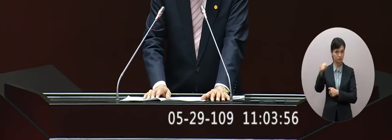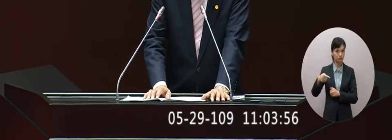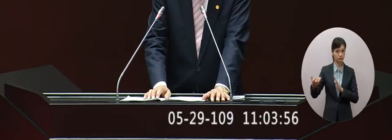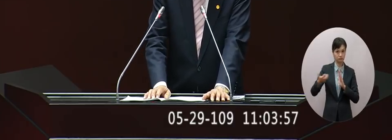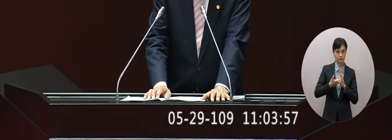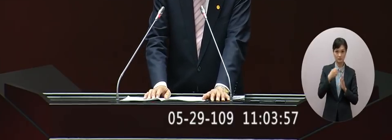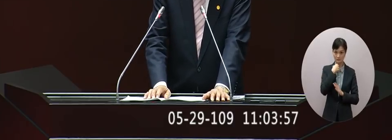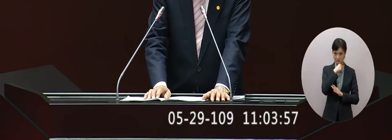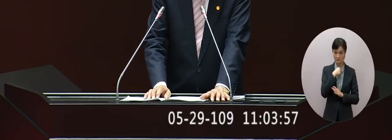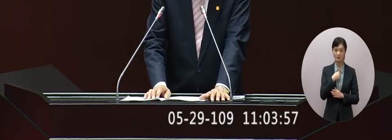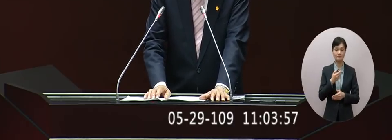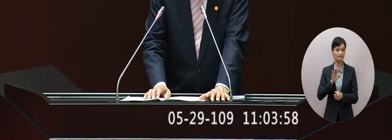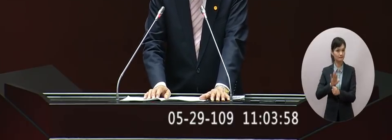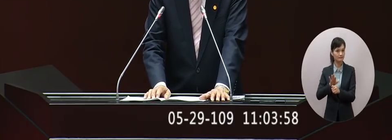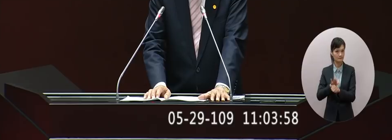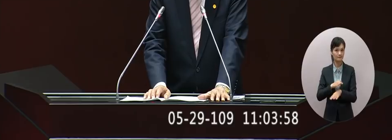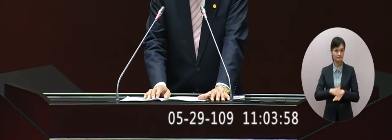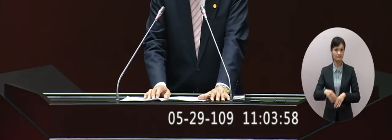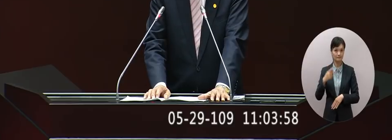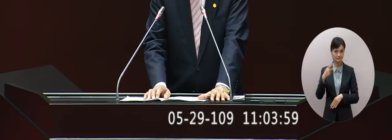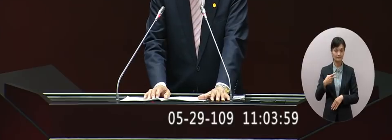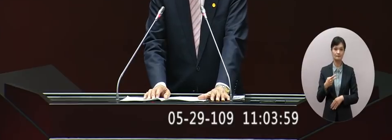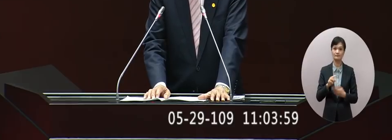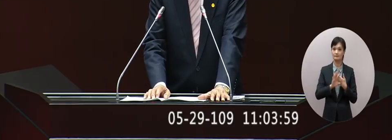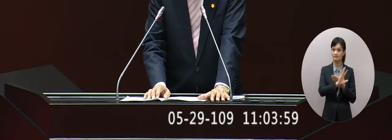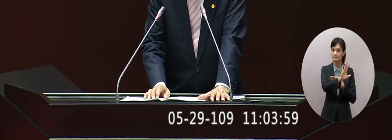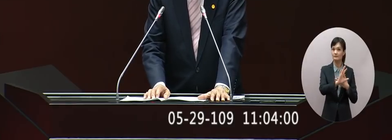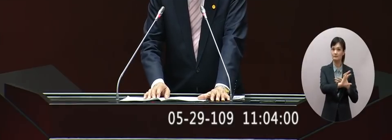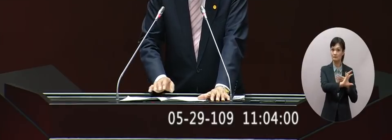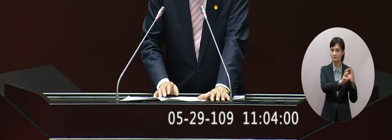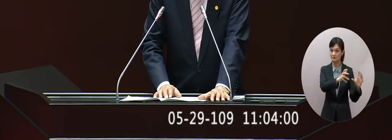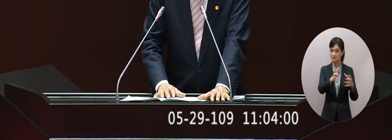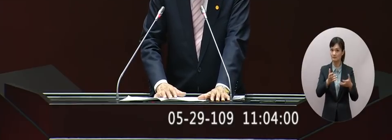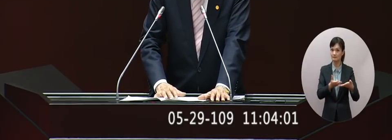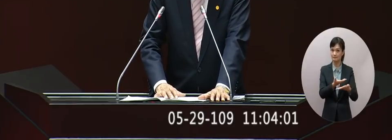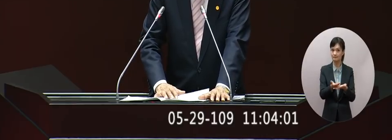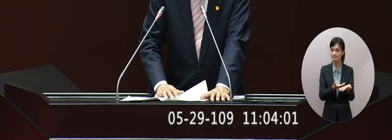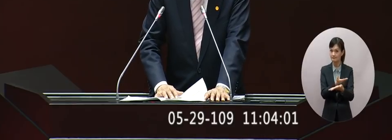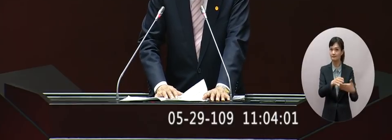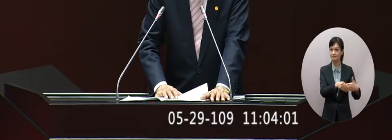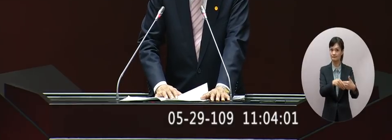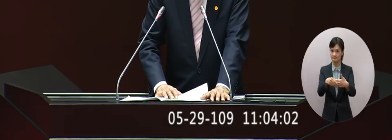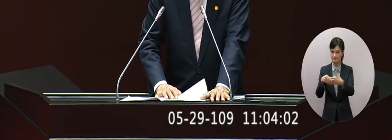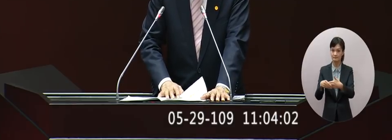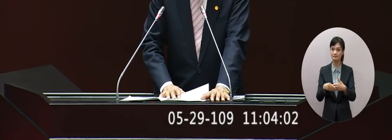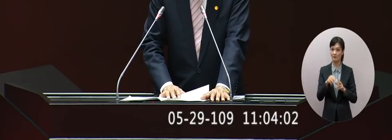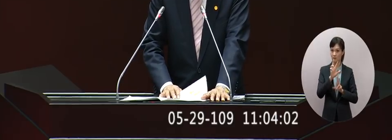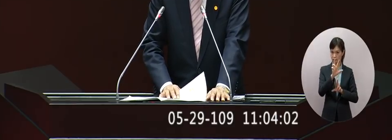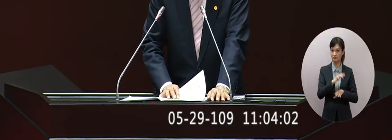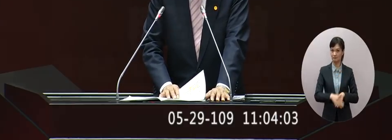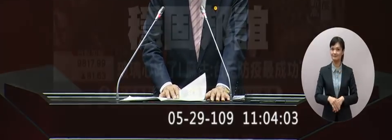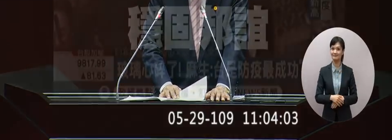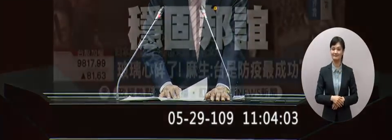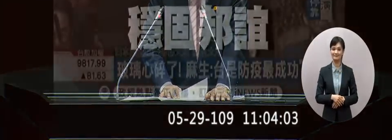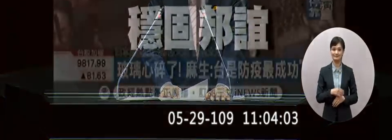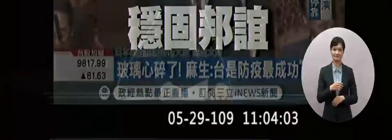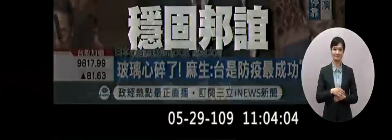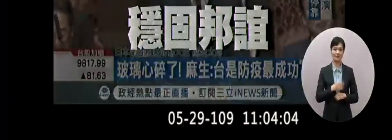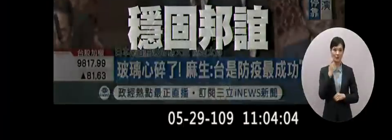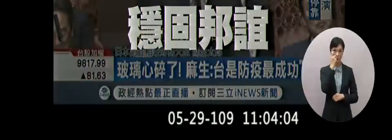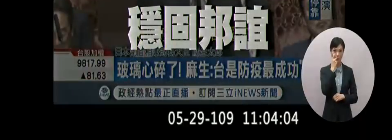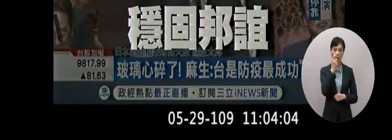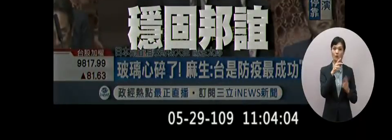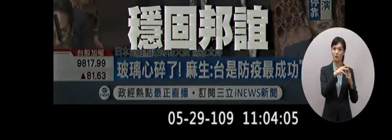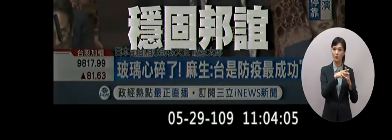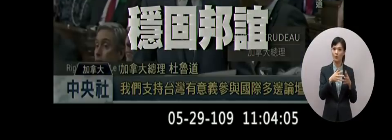会继续推动踏实的外交，稳固邦谊，深化与美日欧等理念相近的国